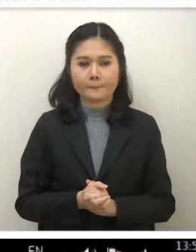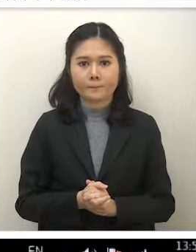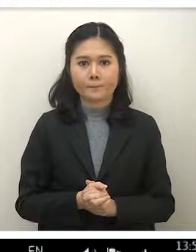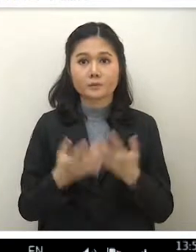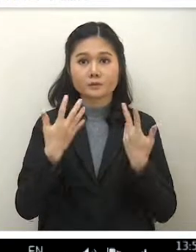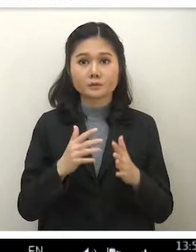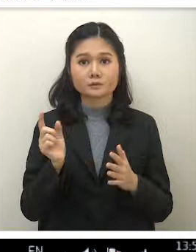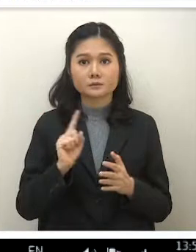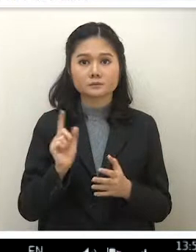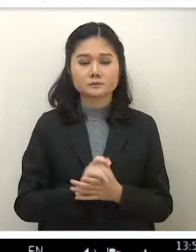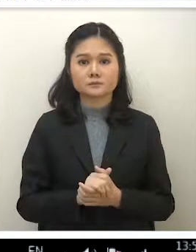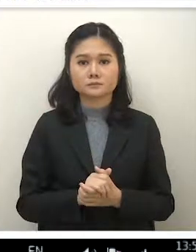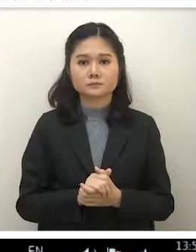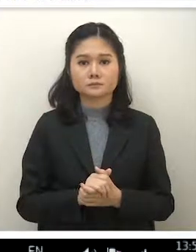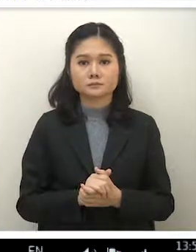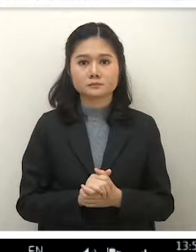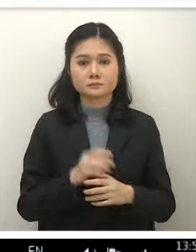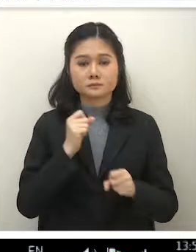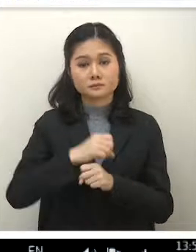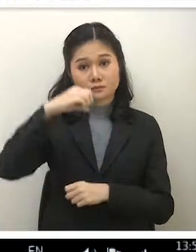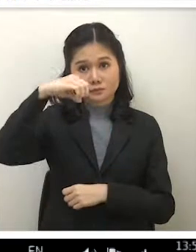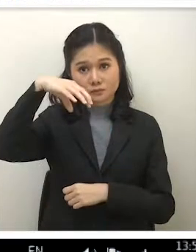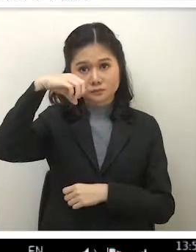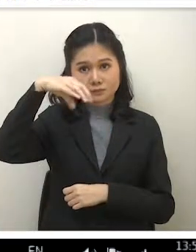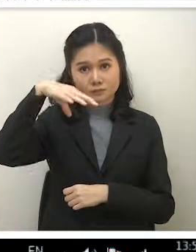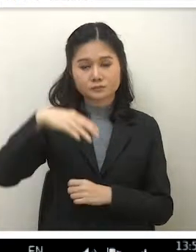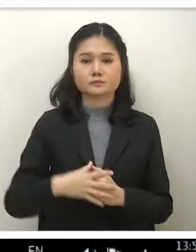จากนั้นให้เราไปเปิดหลอดไฟนะครับ